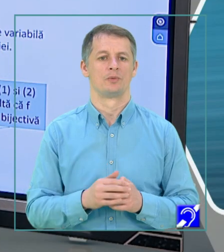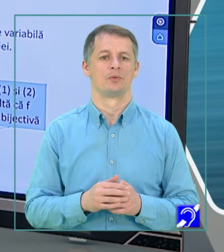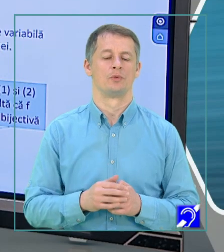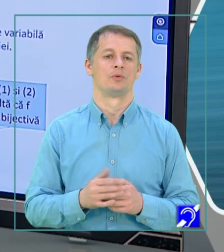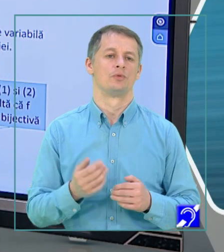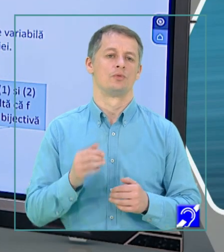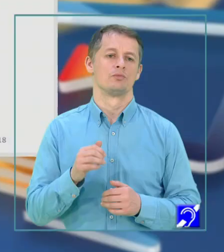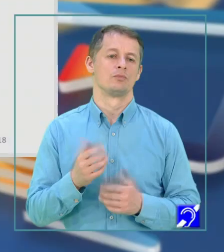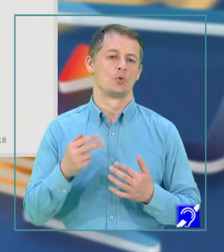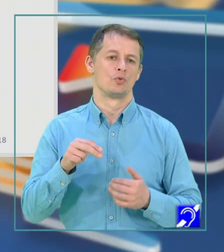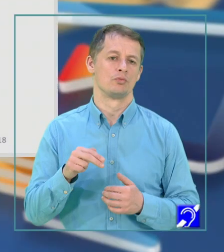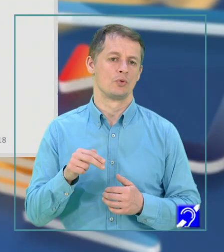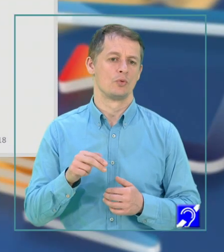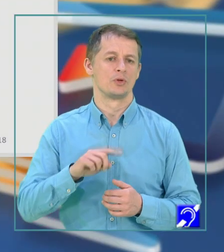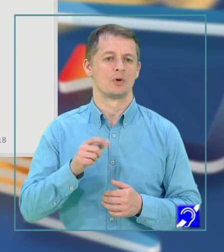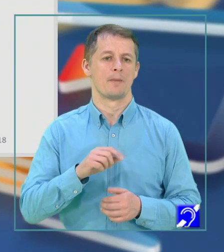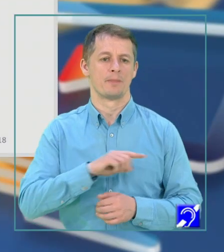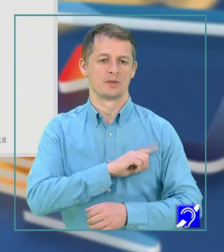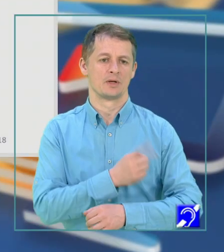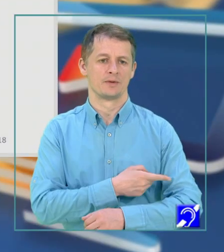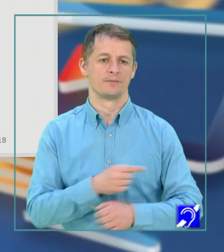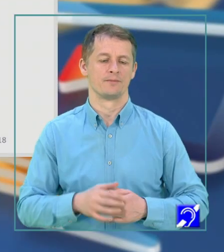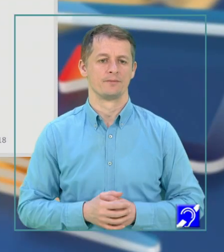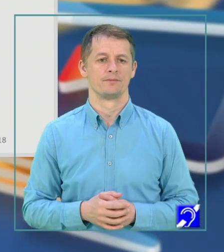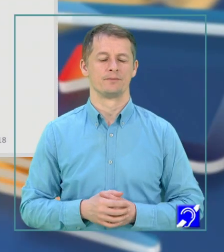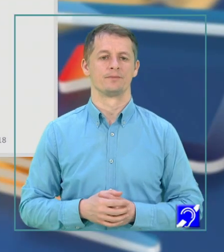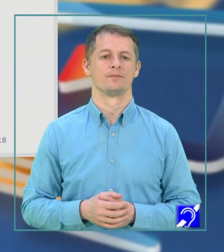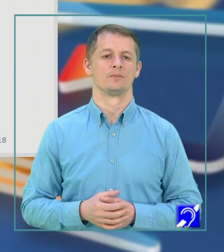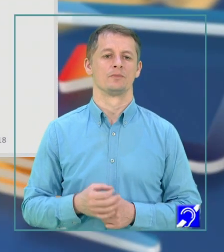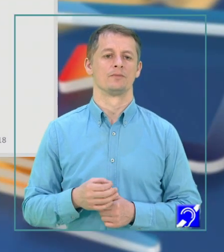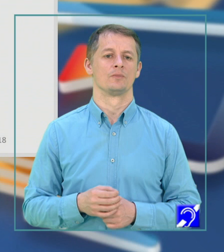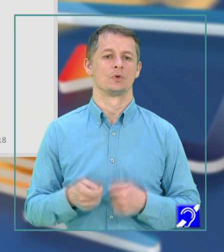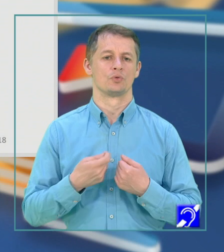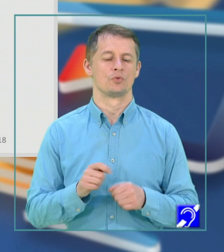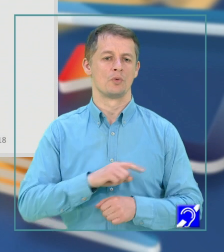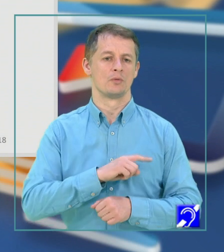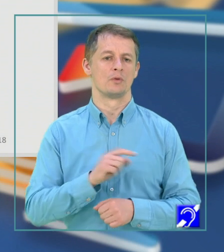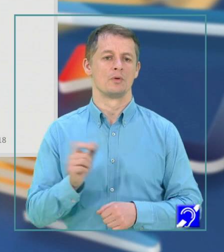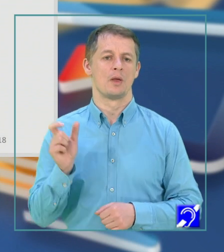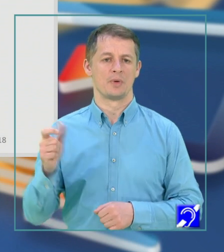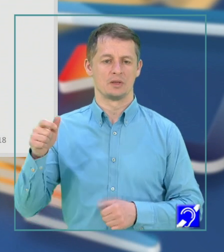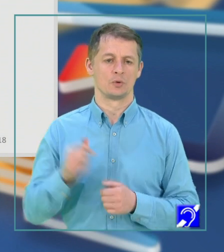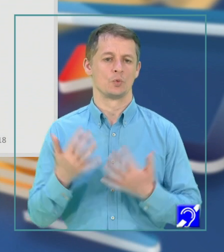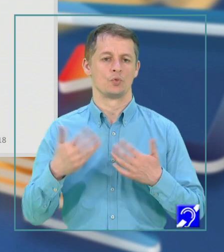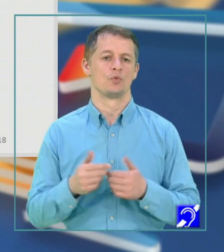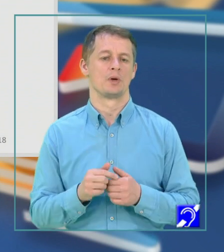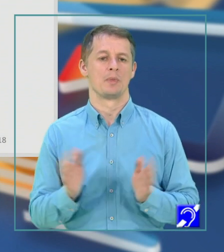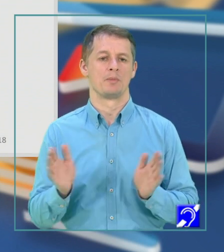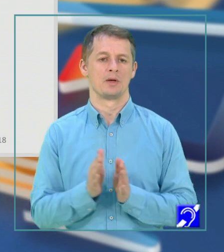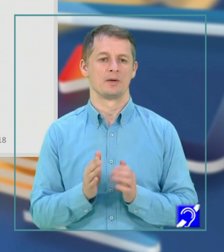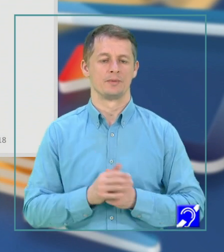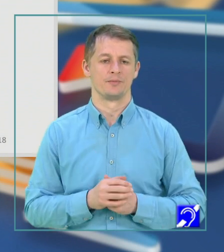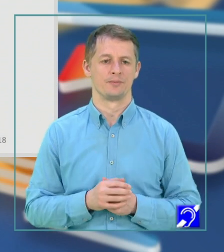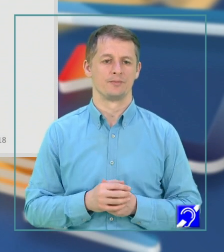pătrat. Efectuând calculele, obținem derivata minus 20 supra 10 plus x totul la pătrat, un număr mai mic ca 0 pentru orice